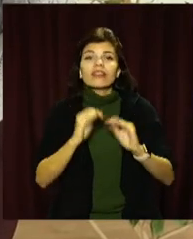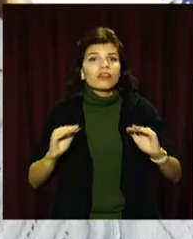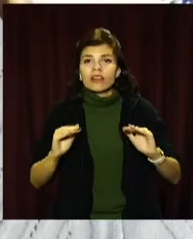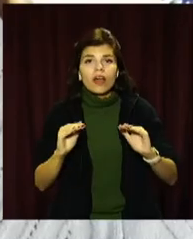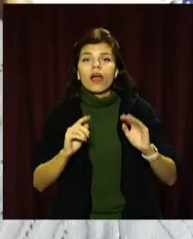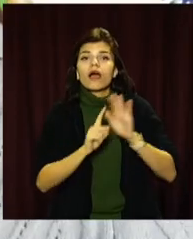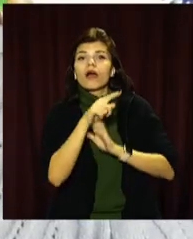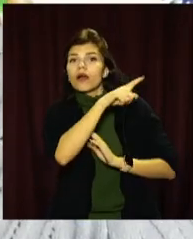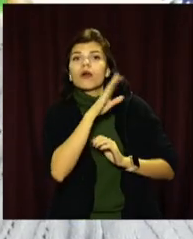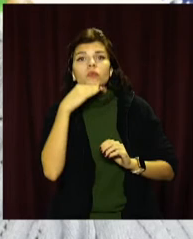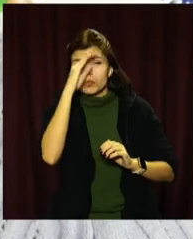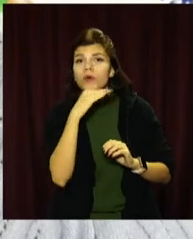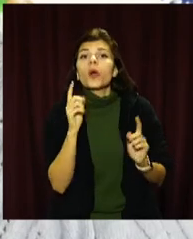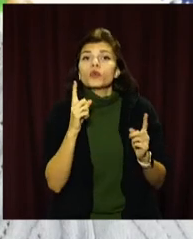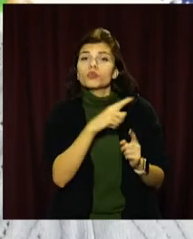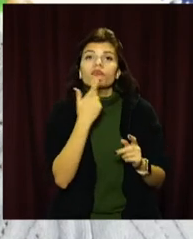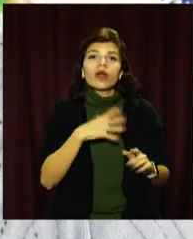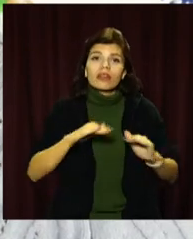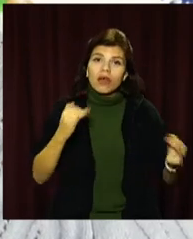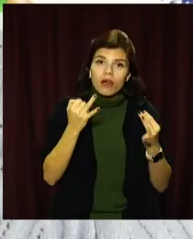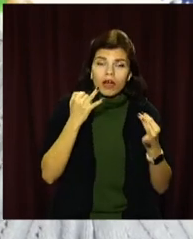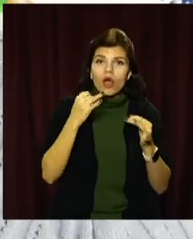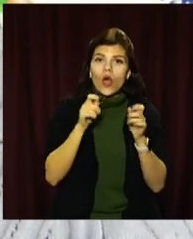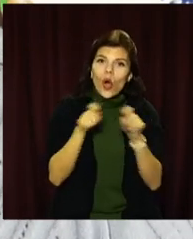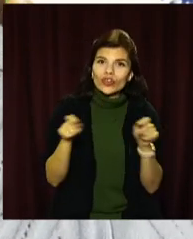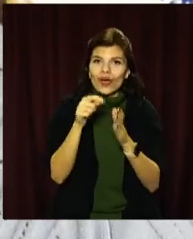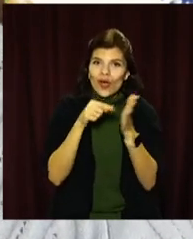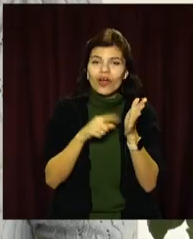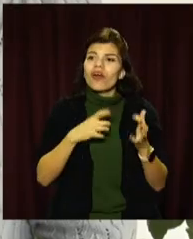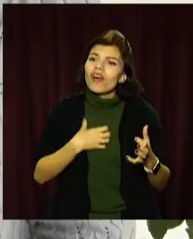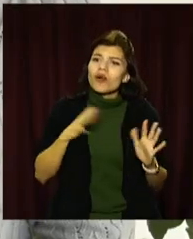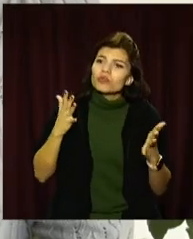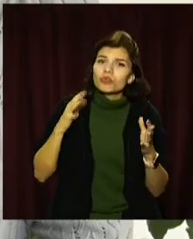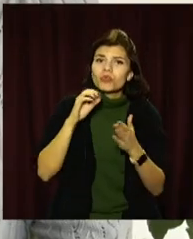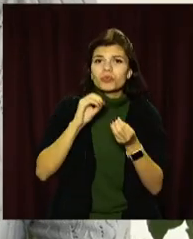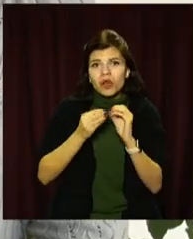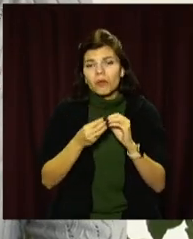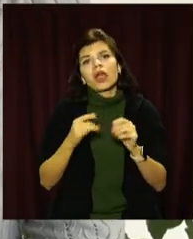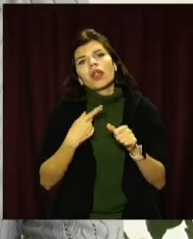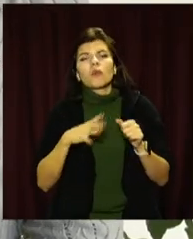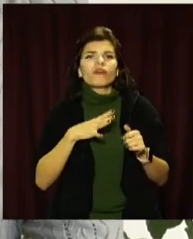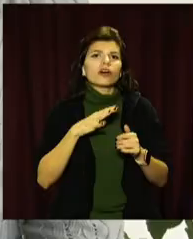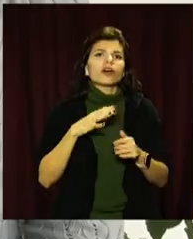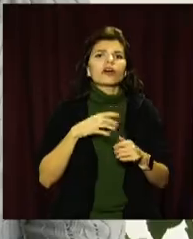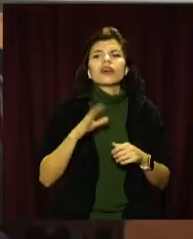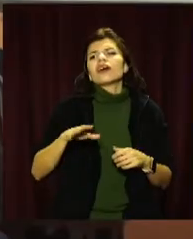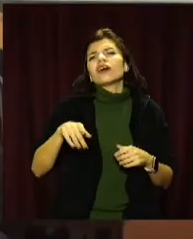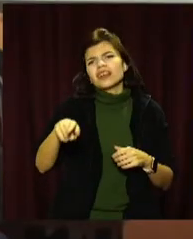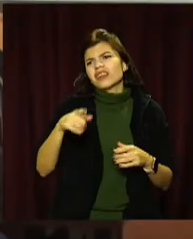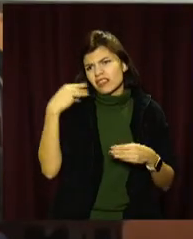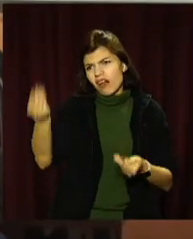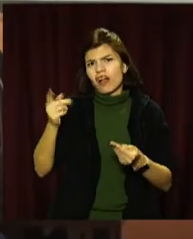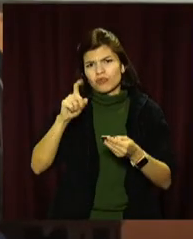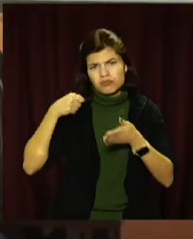дітях. Бо дорослі або не розмовляють відверто зі своїми нащадками про те, що тих хвилює, або відмахуються традиційною порадою «дай відсіч». Уроки